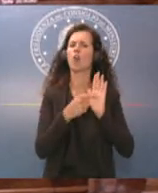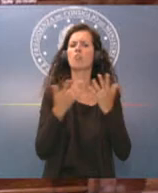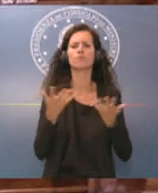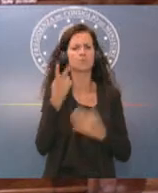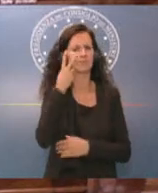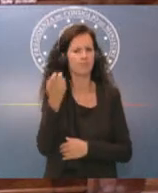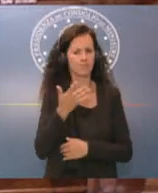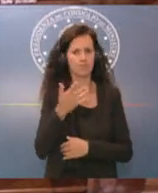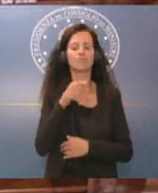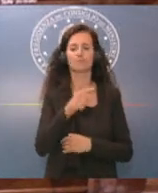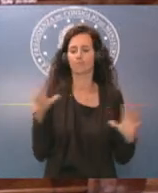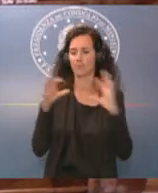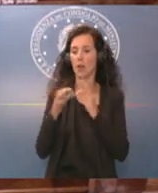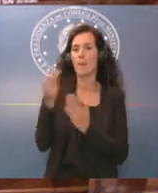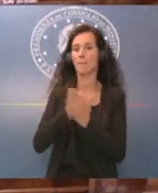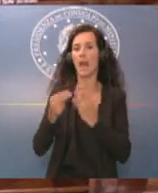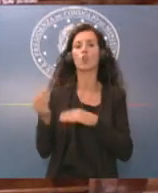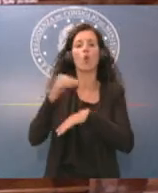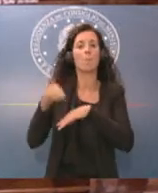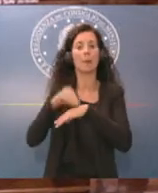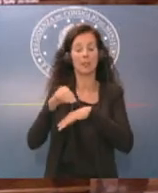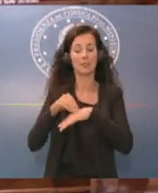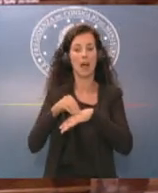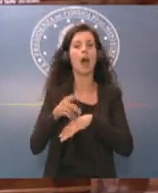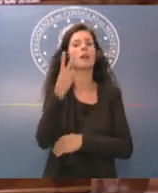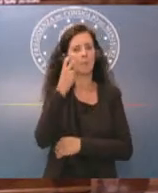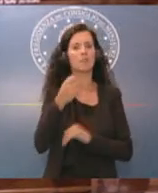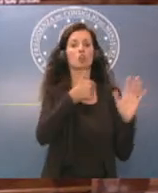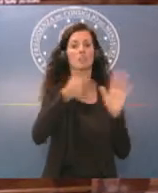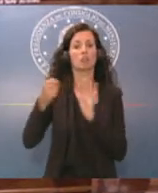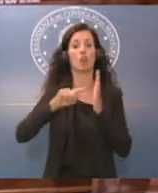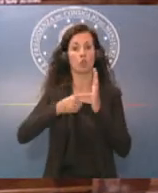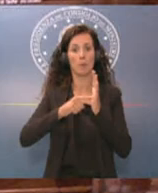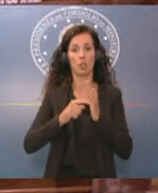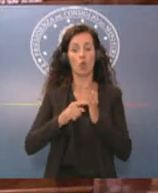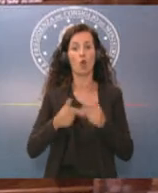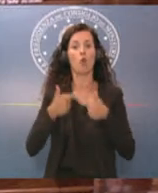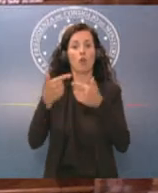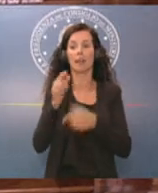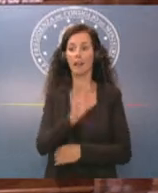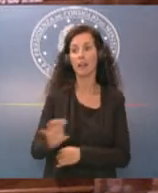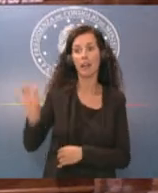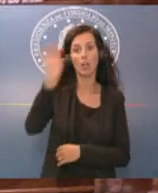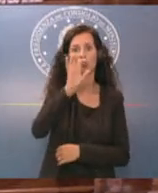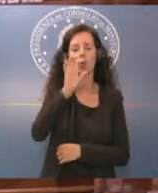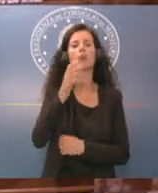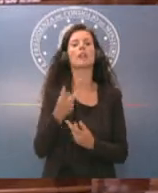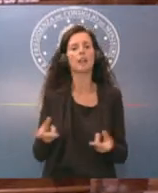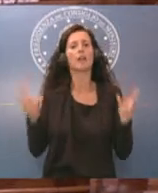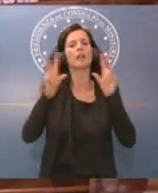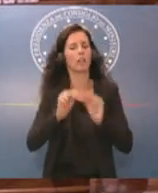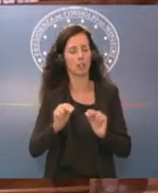quanto previsto dal piano complementare, 600 milioni alle regioni per il rinnovo